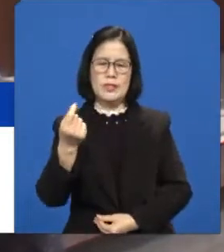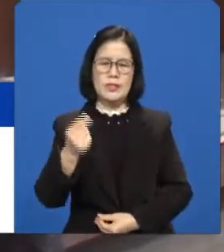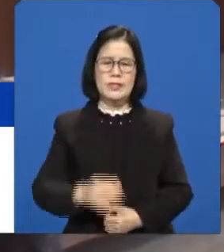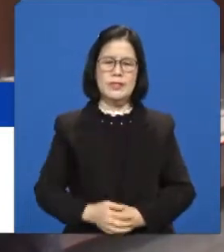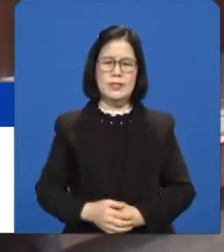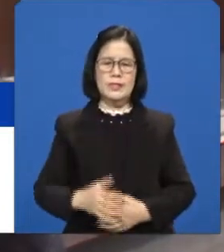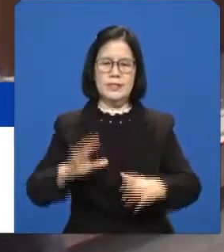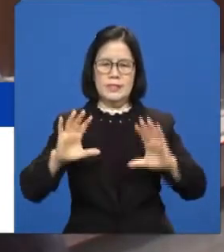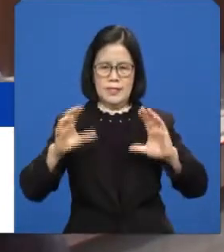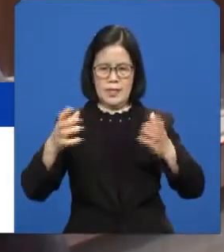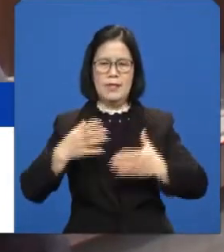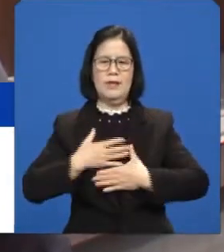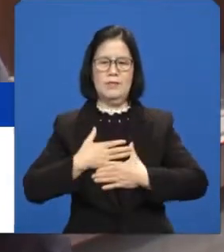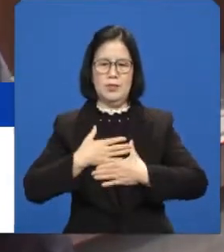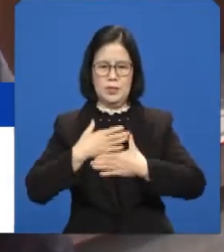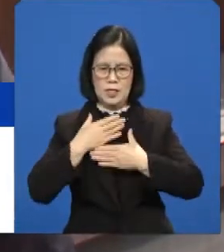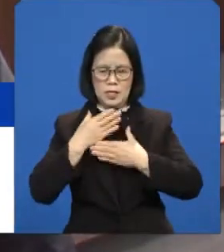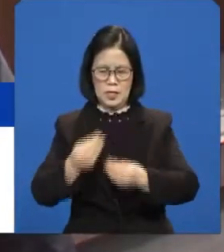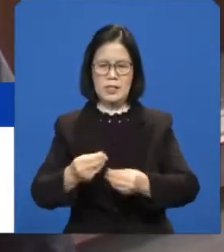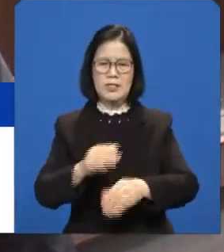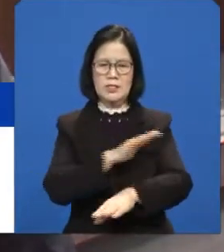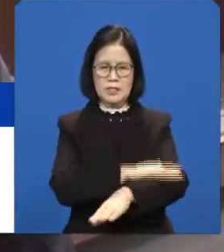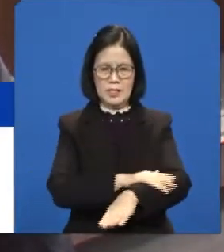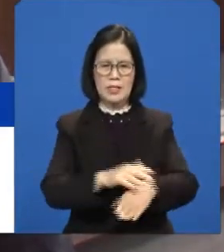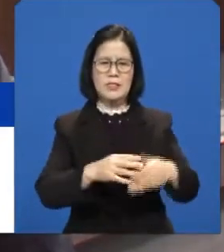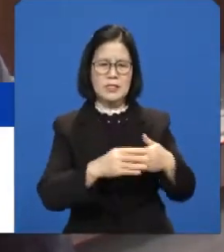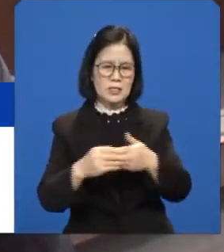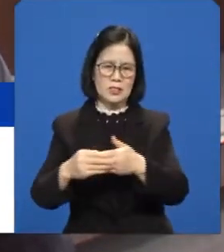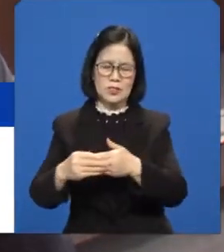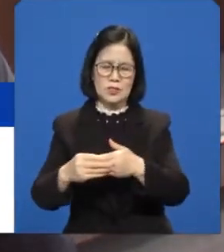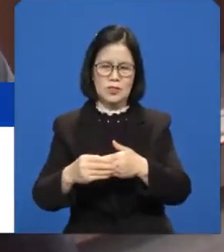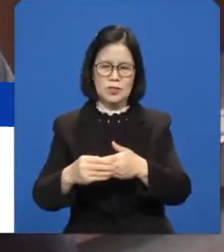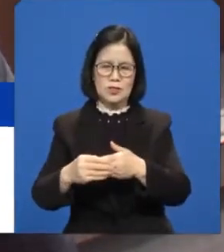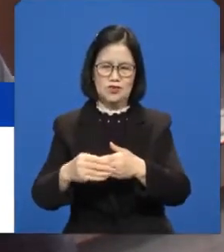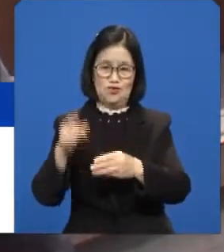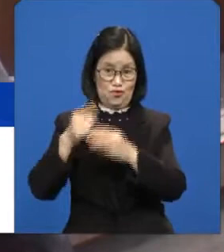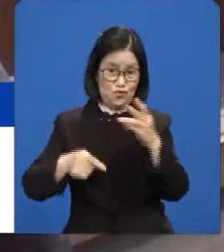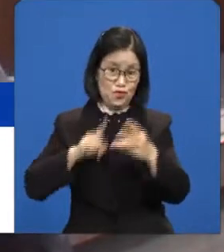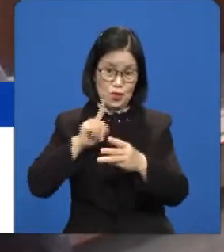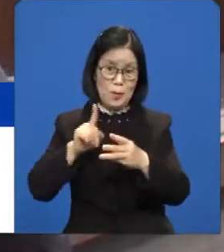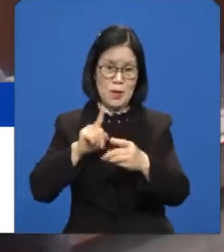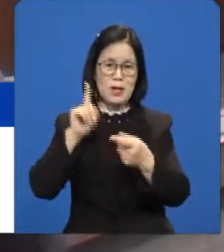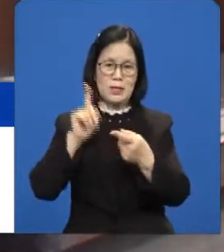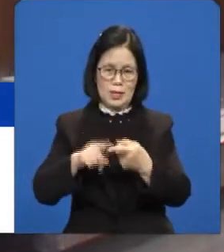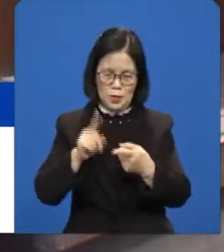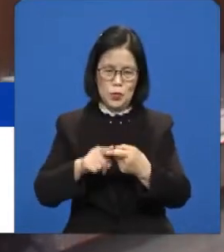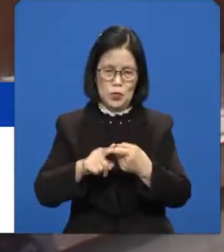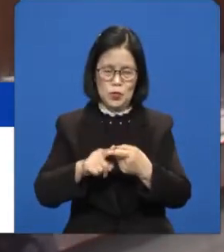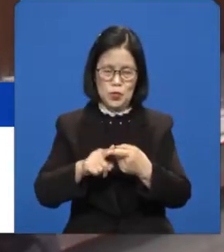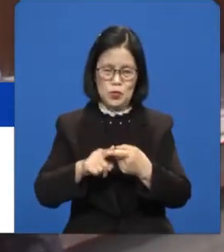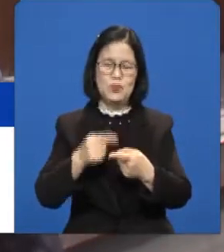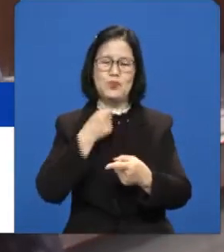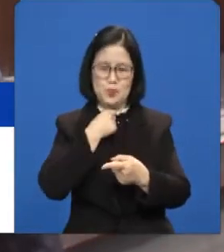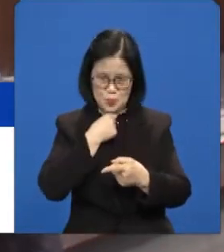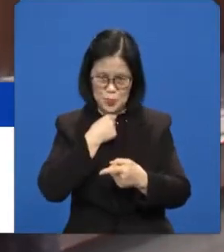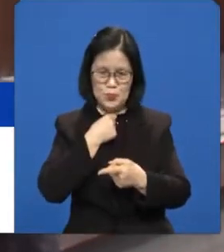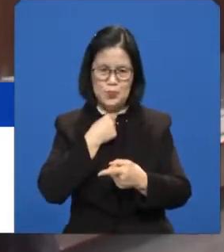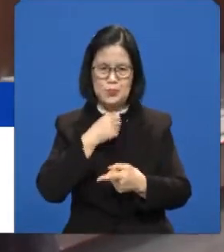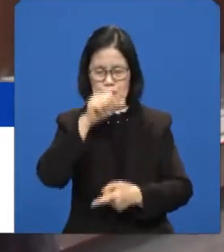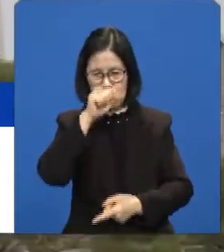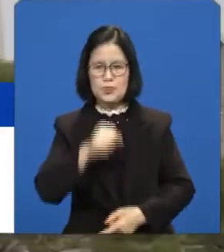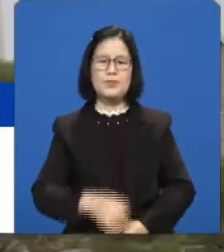편안해 게 좀 잘 이끌어가게 자기만 대로 그렇게 했으면